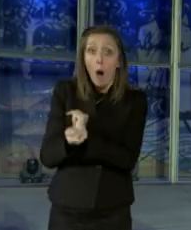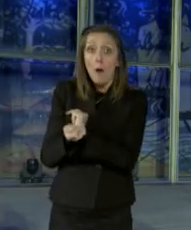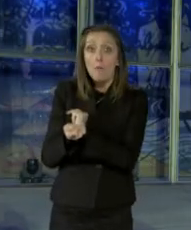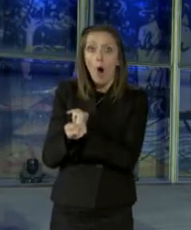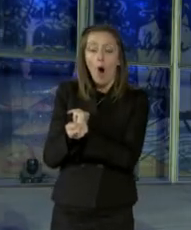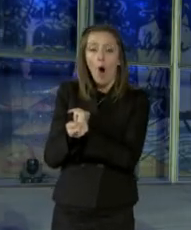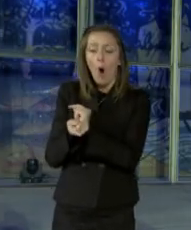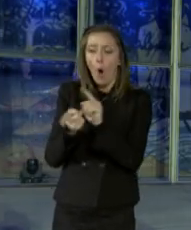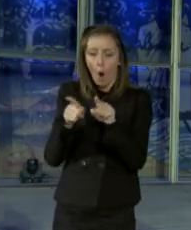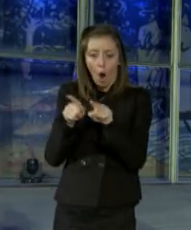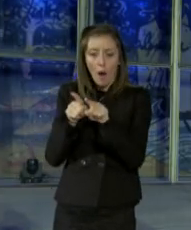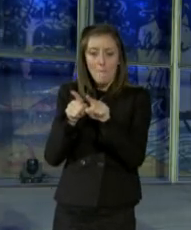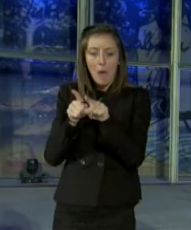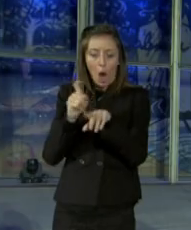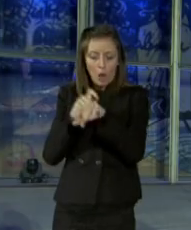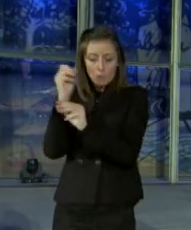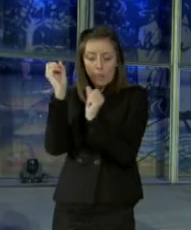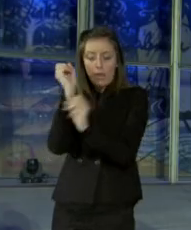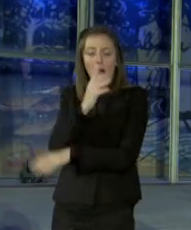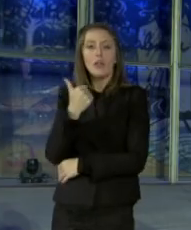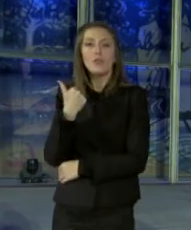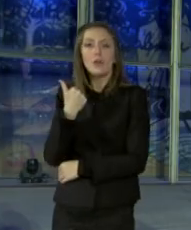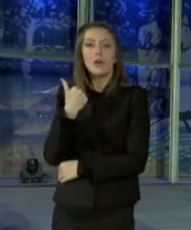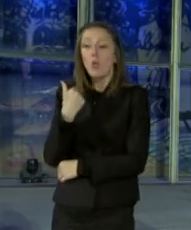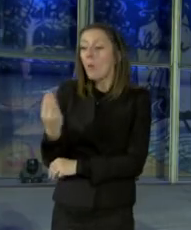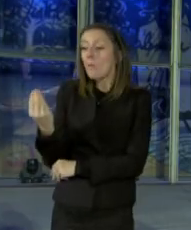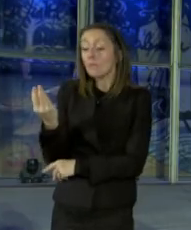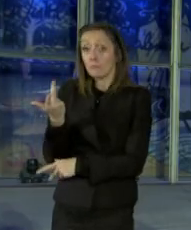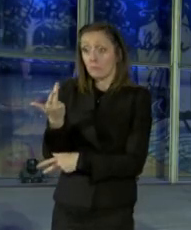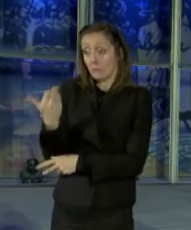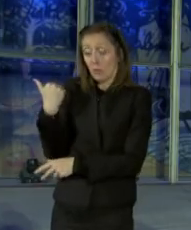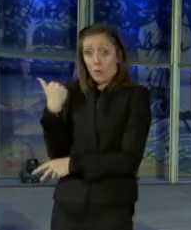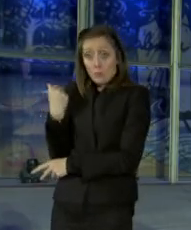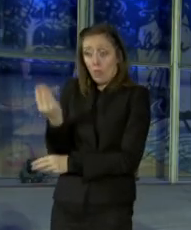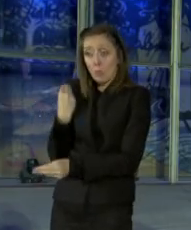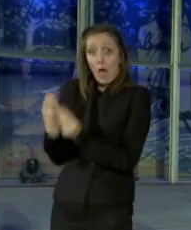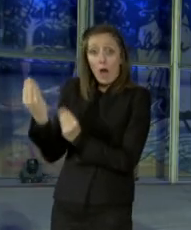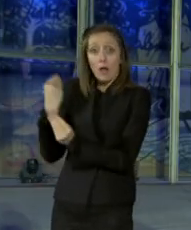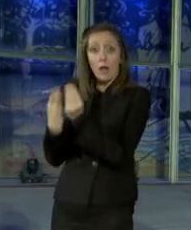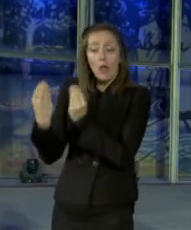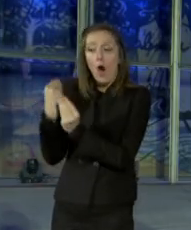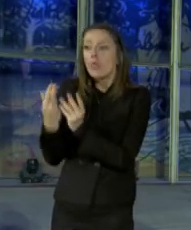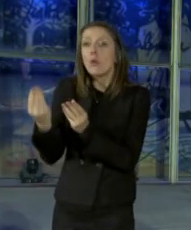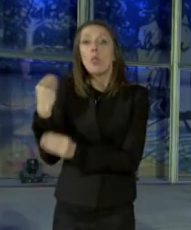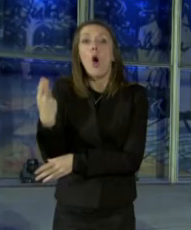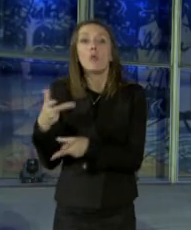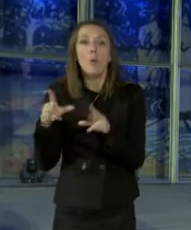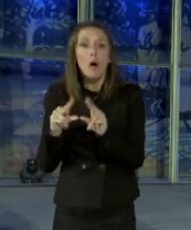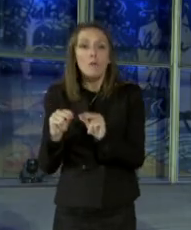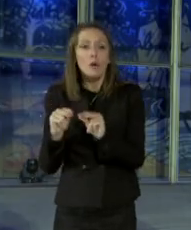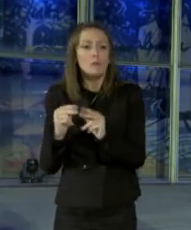si fosse dimenticato dell'orario richiestomi in continuazione mi domandò